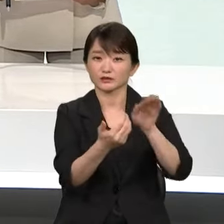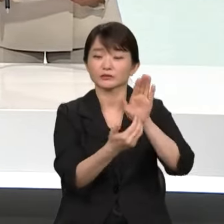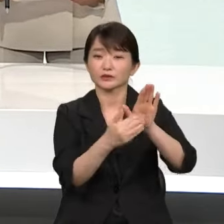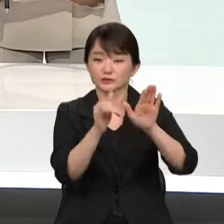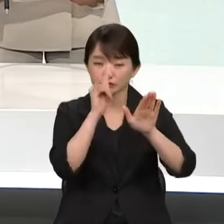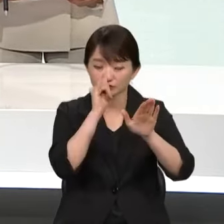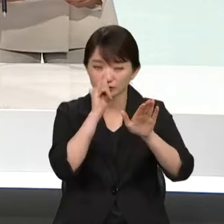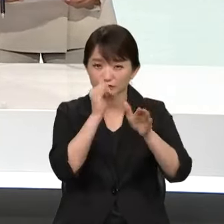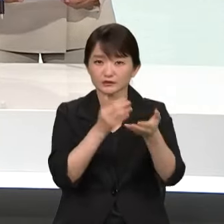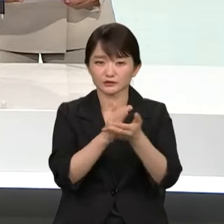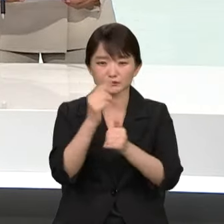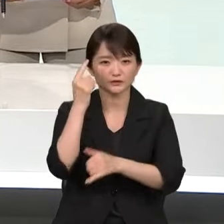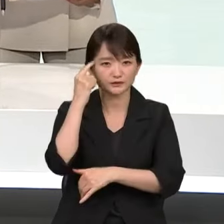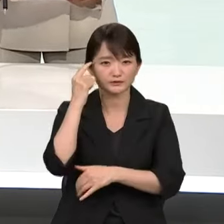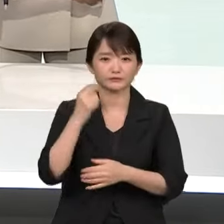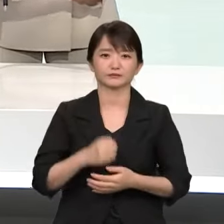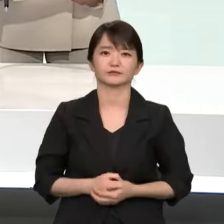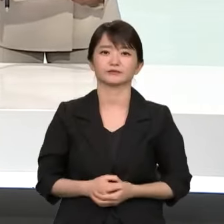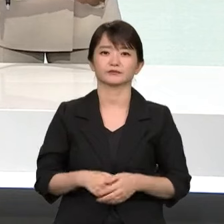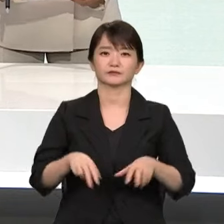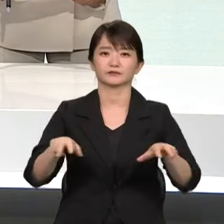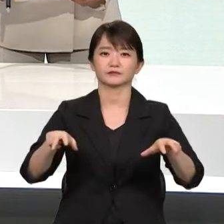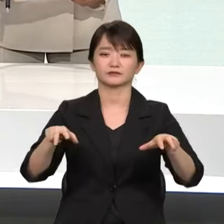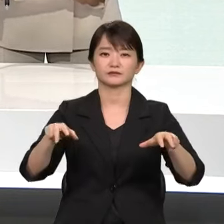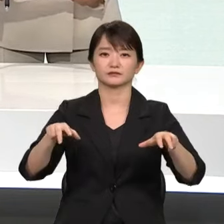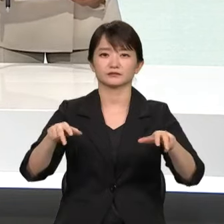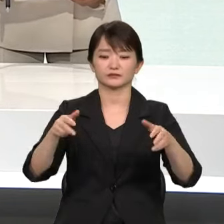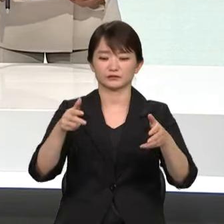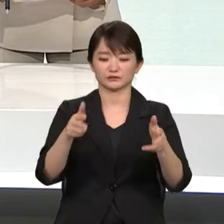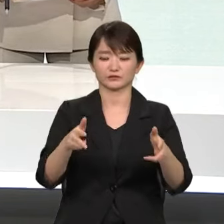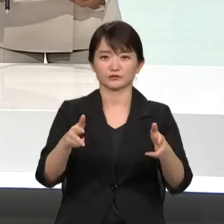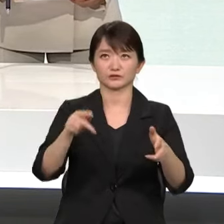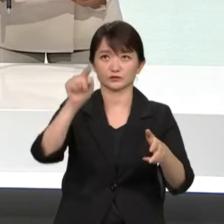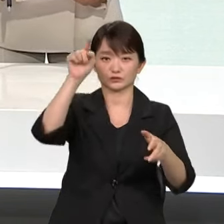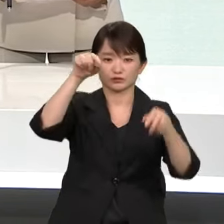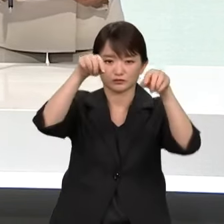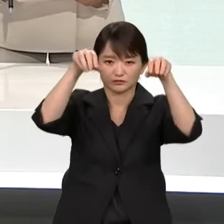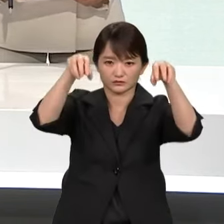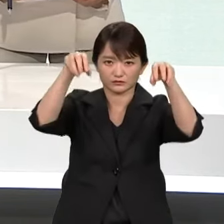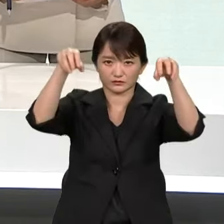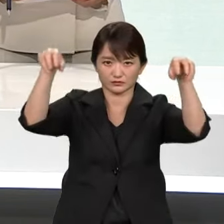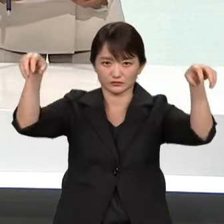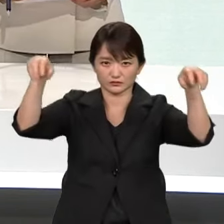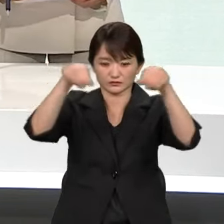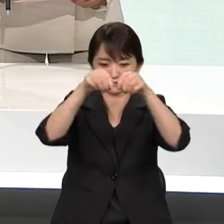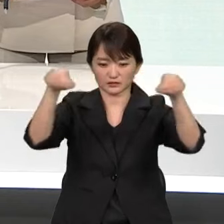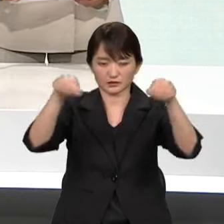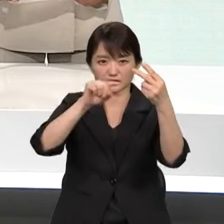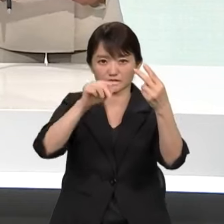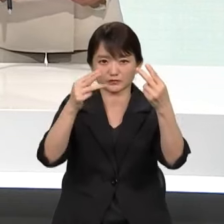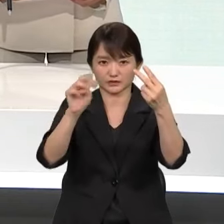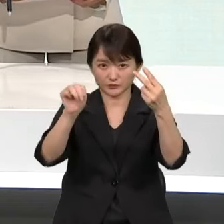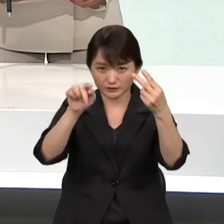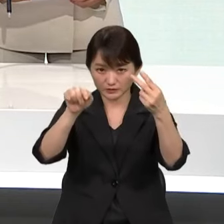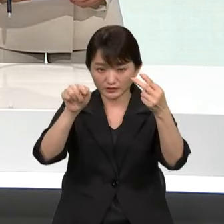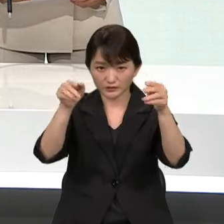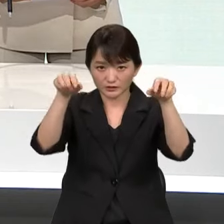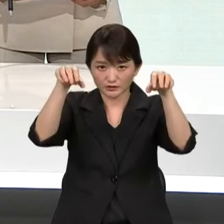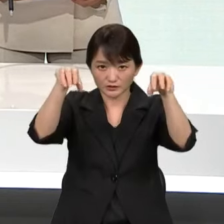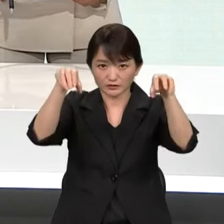전문가들 의견인데요 현재 천장 스프링클러 간격은 2.3m 정도입니다 이걸